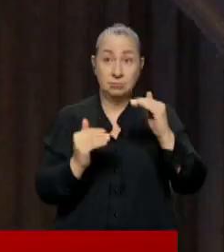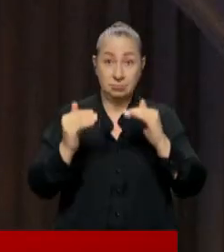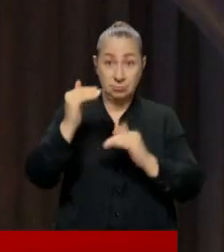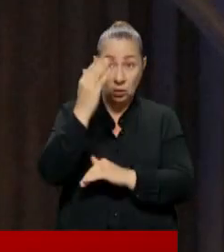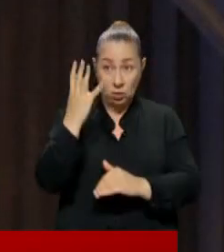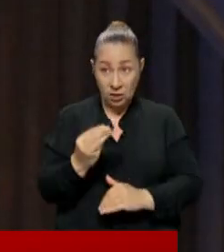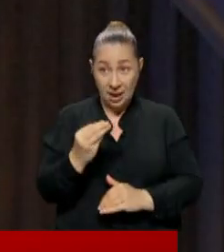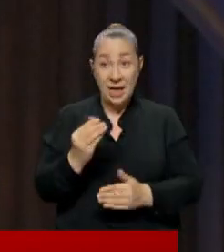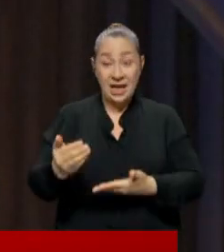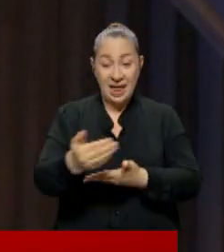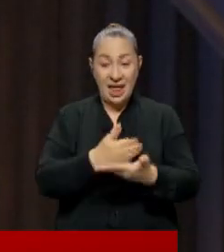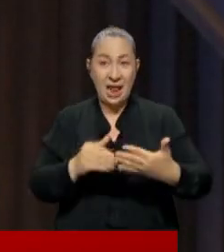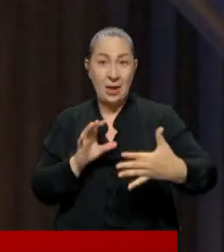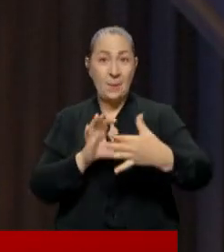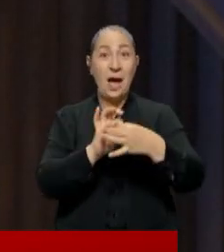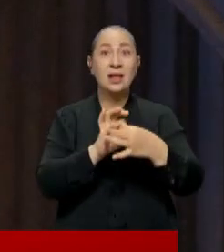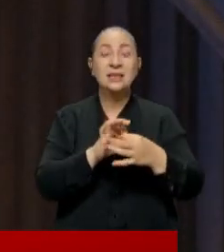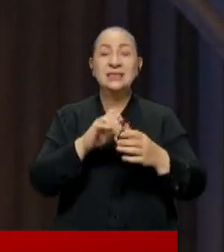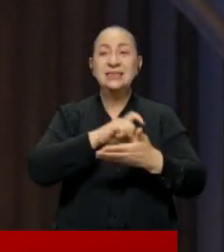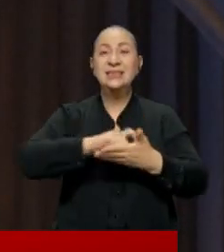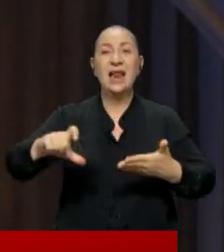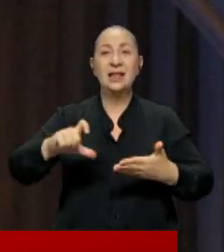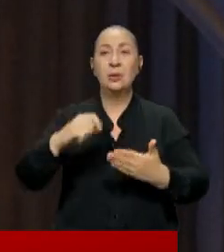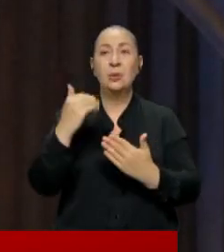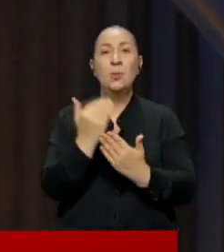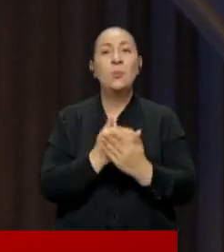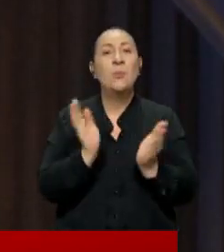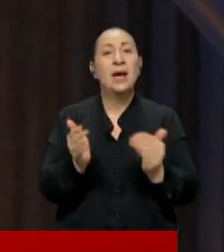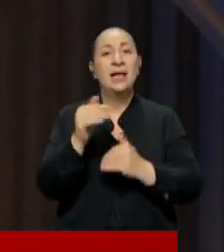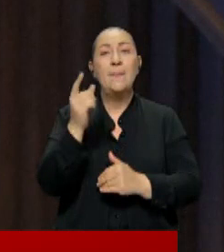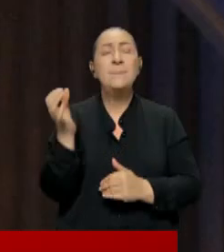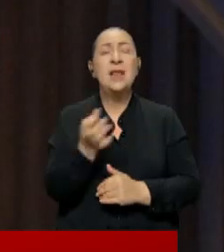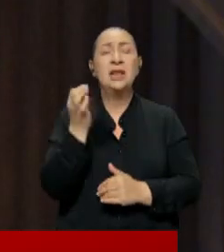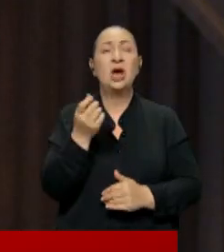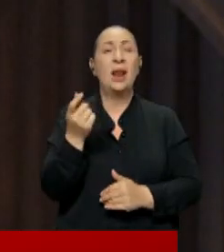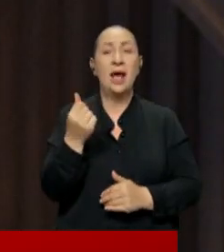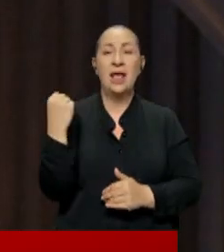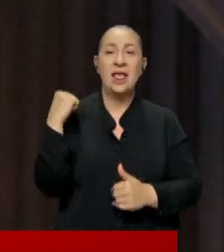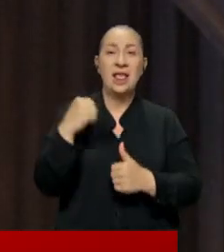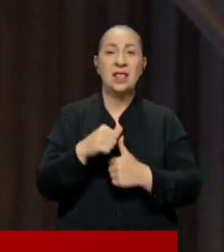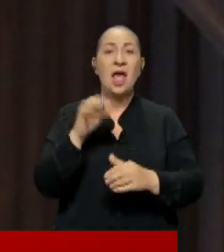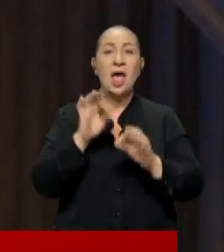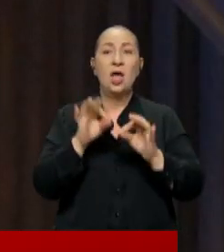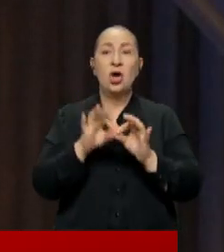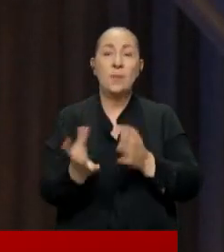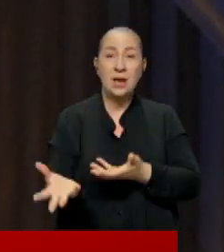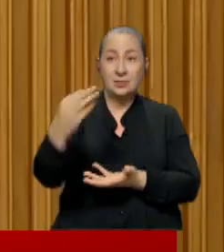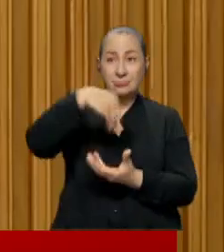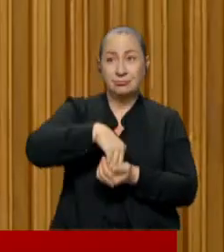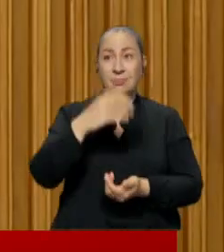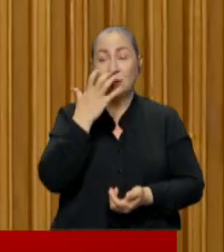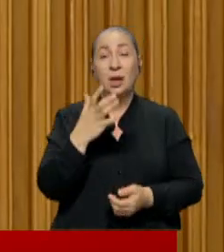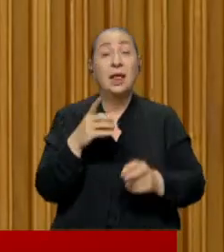ulaşılırken, gelire endeksli senet programıyla milyarlarca lira yeniden ekonomiye kazandırılmayı